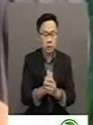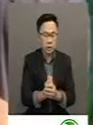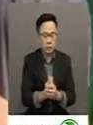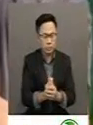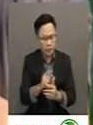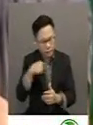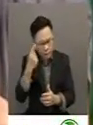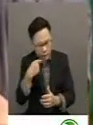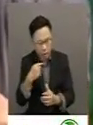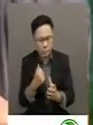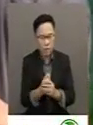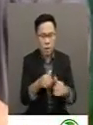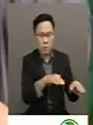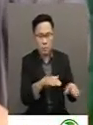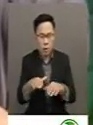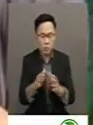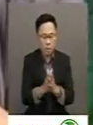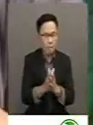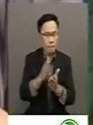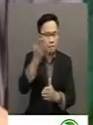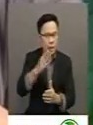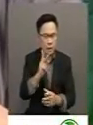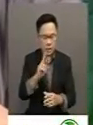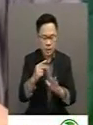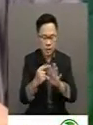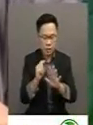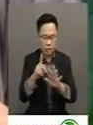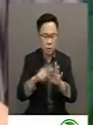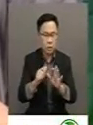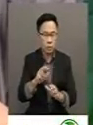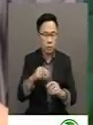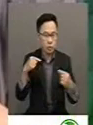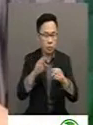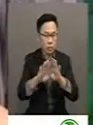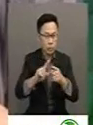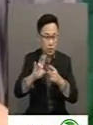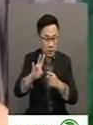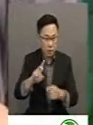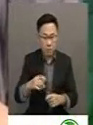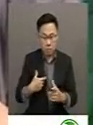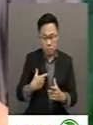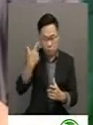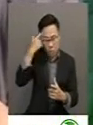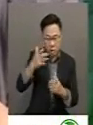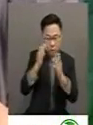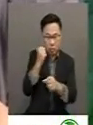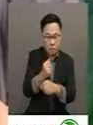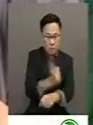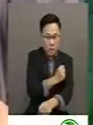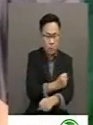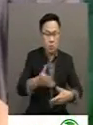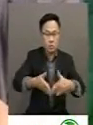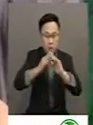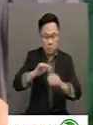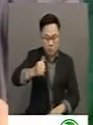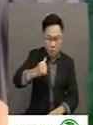บุได้ว่าเป็นใครว่ามาพร้อมกับใบกระท่อมที่ประตู7ทางวัดให้เหตุผลนะคะบอกว่าอันที่1คืออาจจะเป็นผู้รับเหมาคนงานก่อสร้